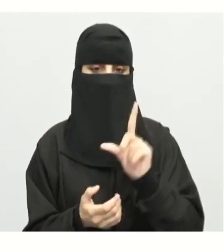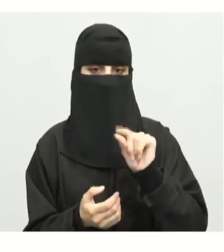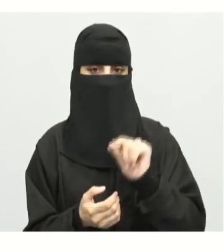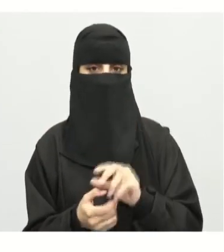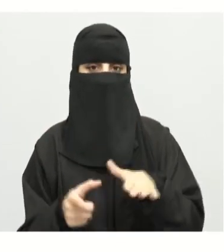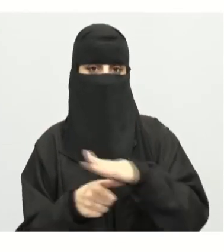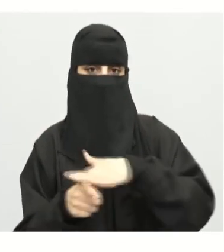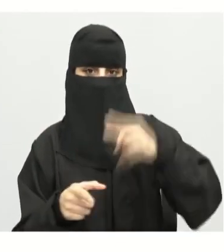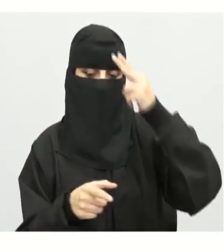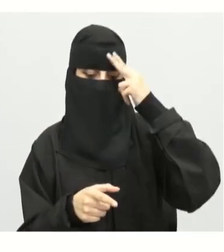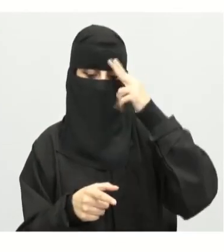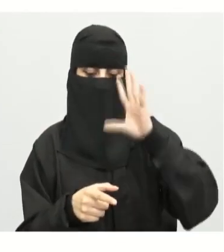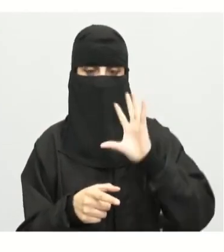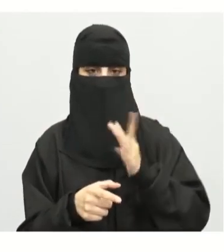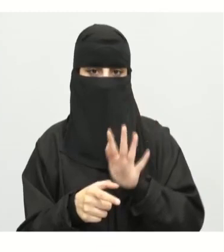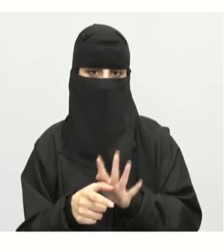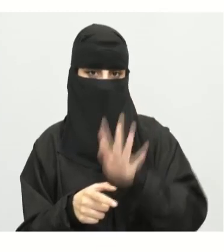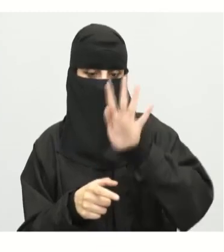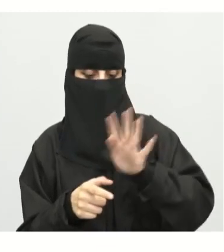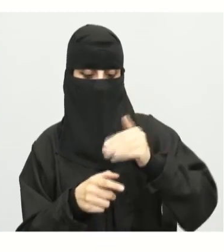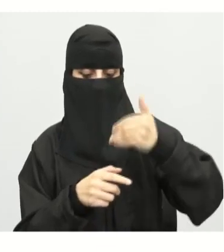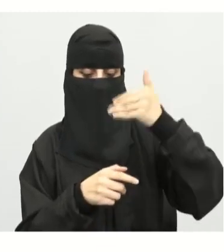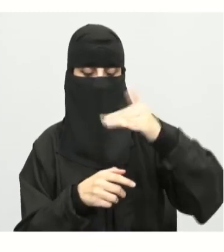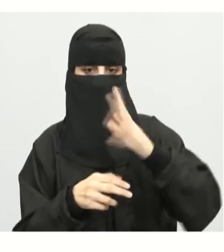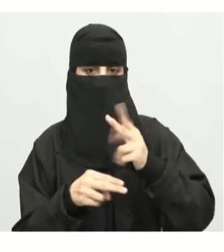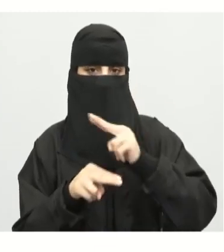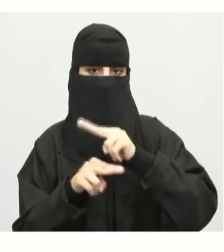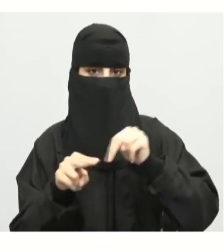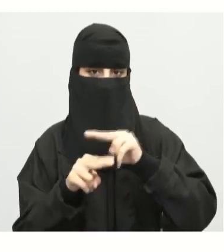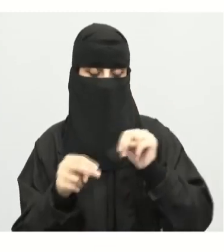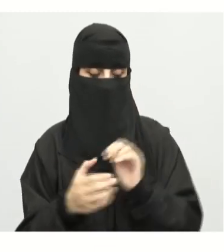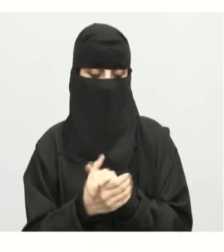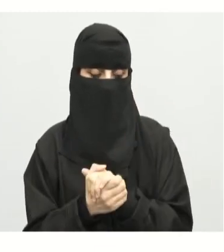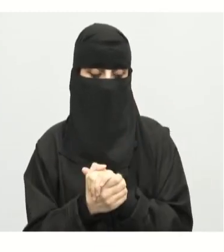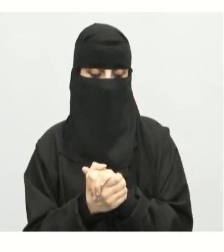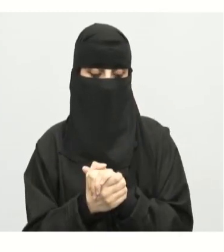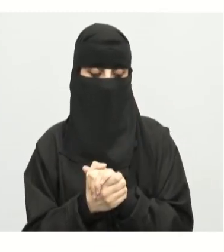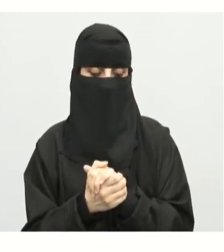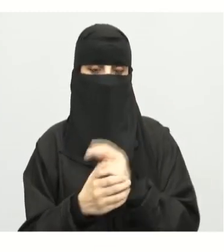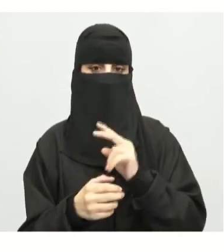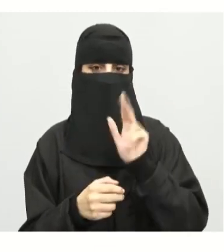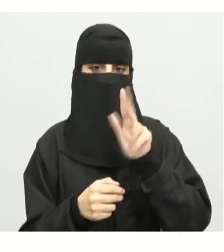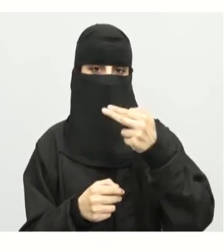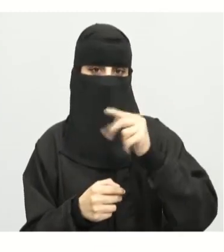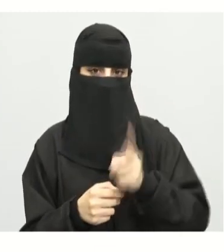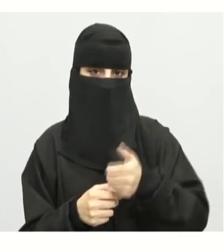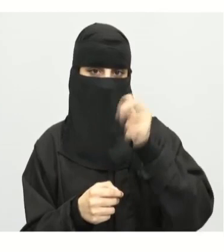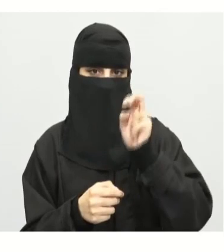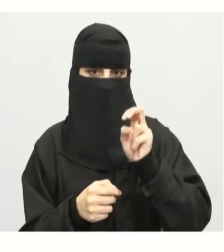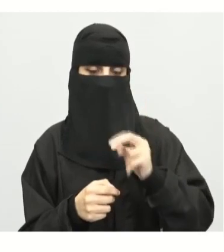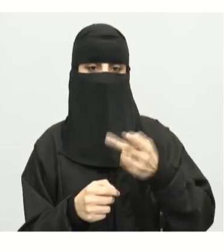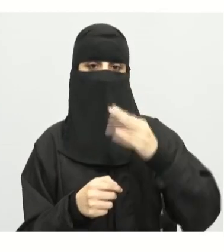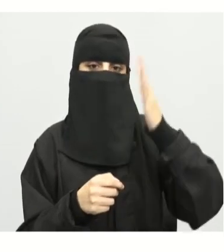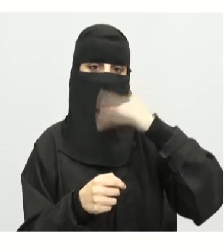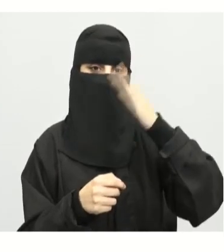يحد وطنيا المملكه العربيه السعوديه من الشمال الكويت العراق المملكه